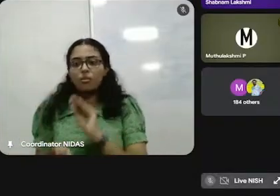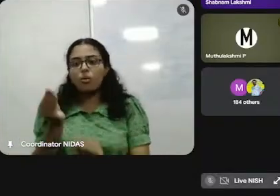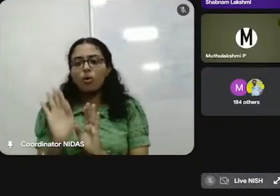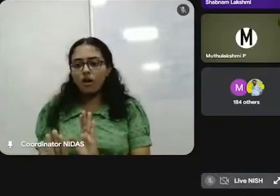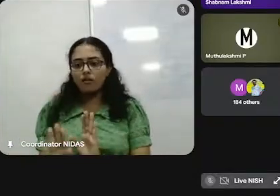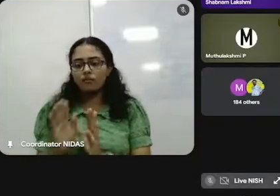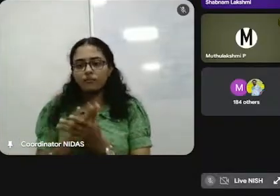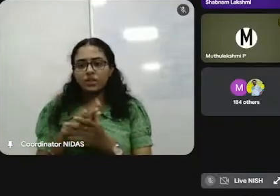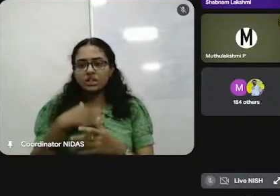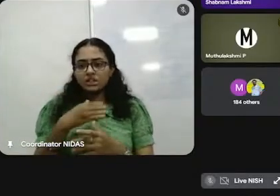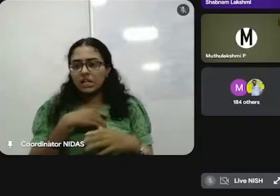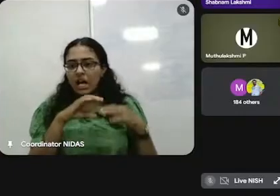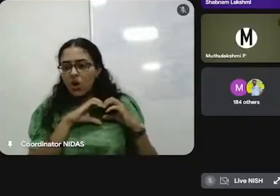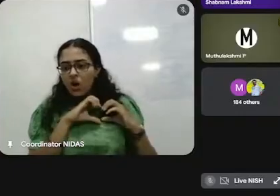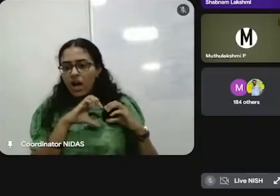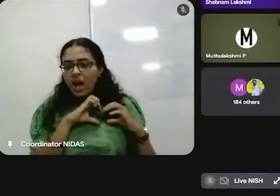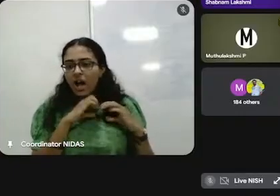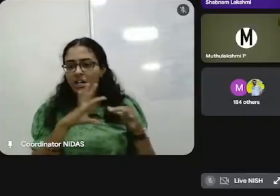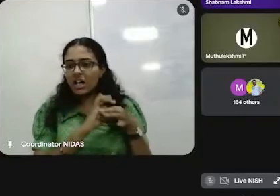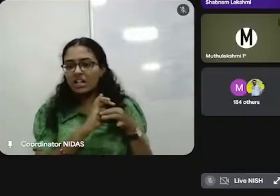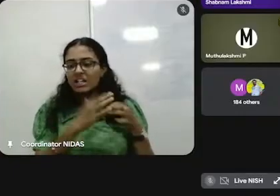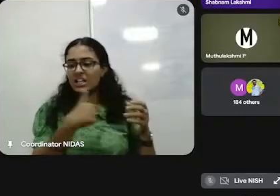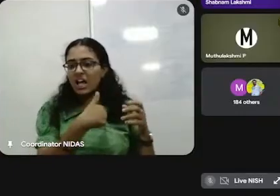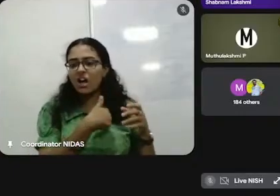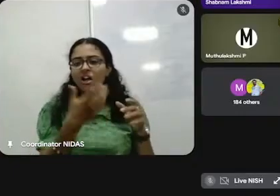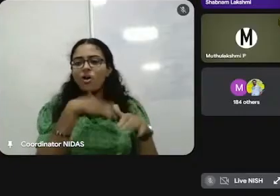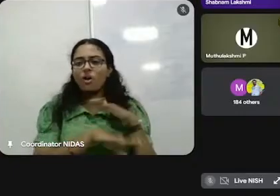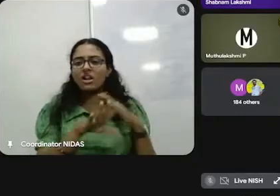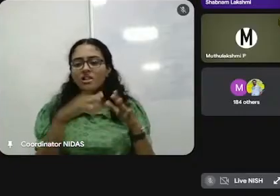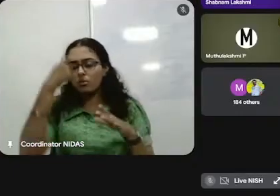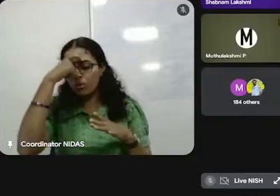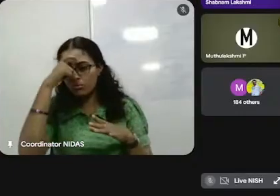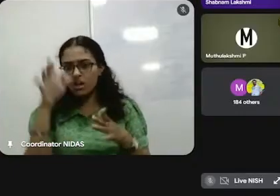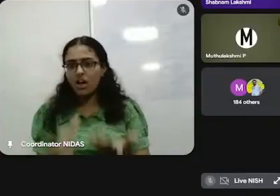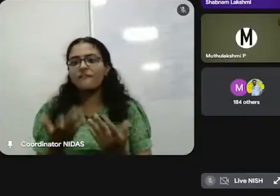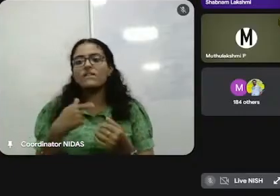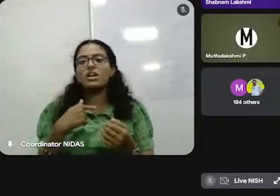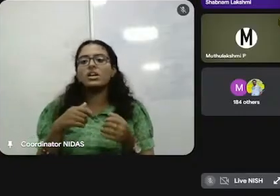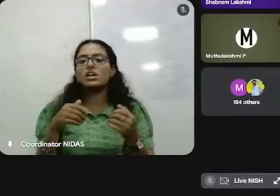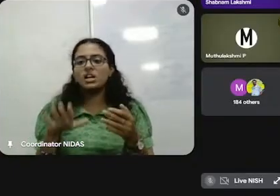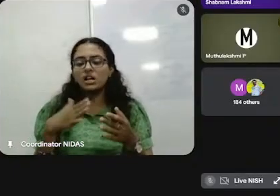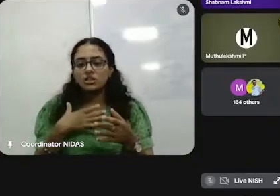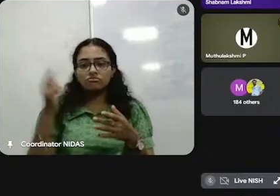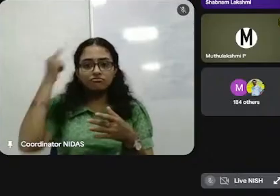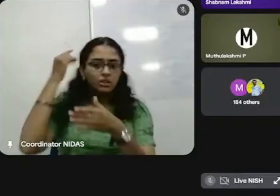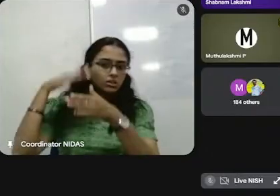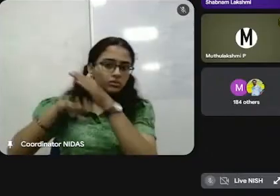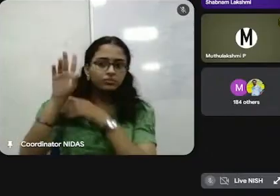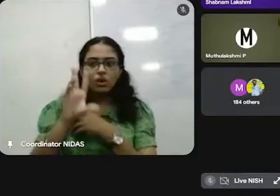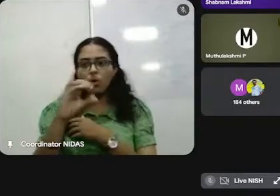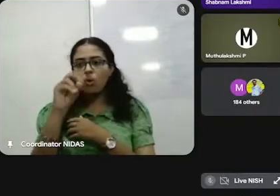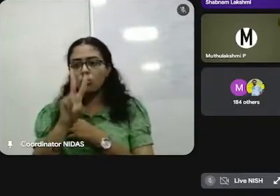ഒരുപാട് കാർഡിയാക് കണ്ടീഷൻസ് വരാനും സ്ട്രോക്ക് വരാനും ഒക്കെയുള്ള ചാൻസ് കൂടുതലാണ്. കാരണം ബ്രെയിനിലേക്ക് ആ സമയത്ത് ഓക്സിജന്റെ സപ്ലൈ കുറച്ച്